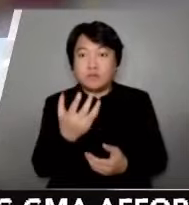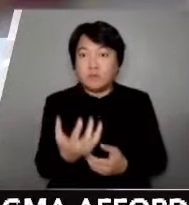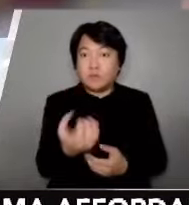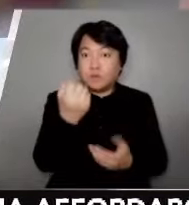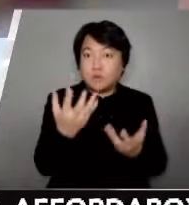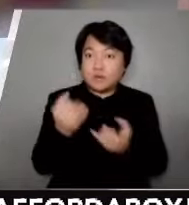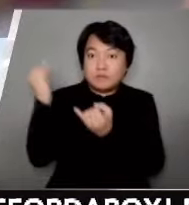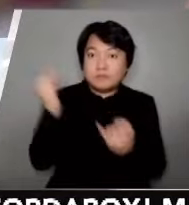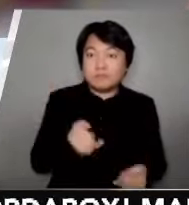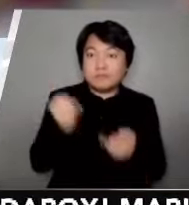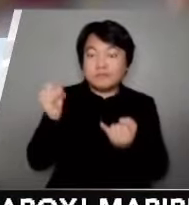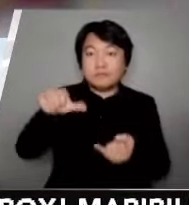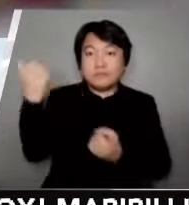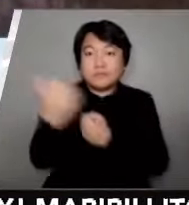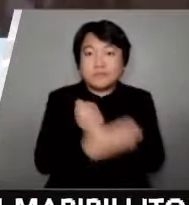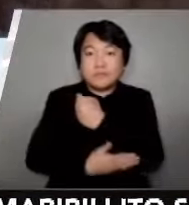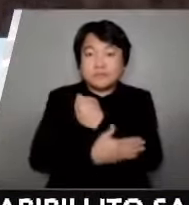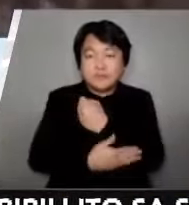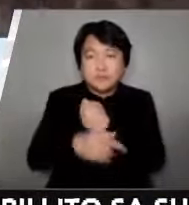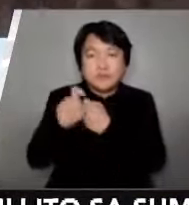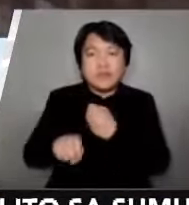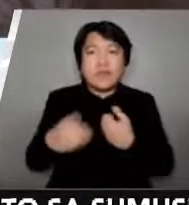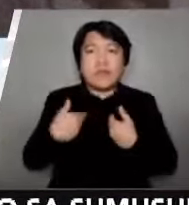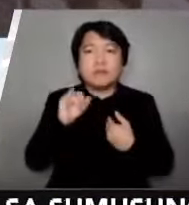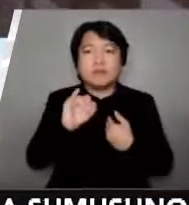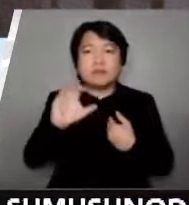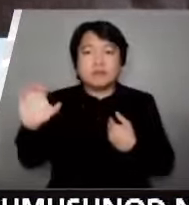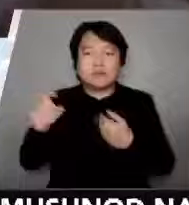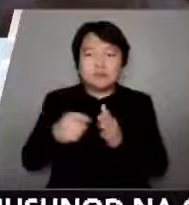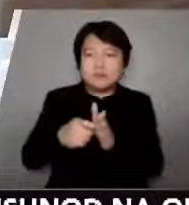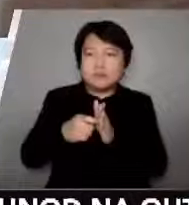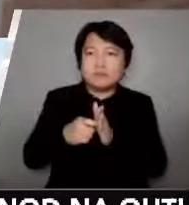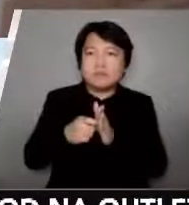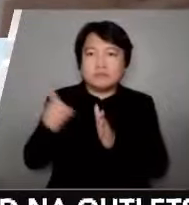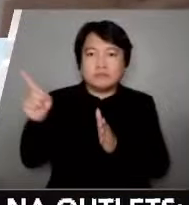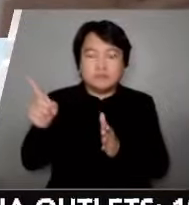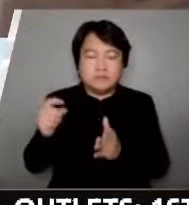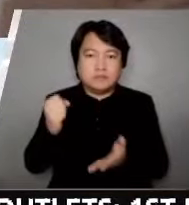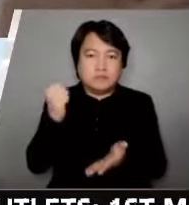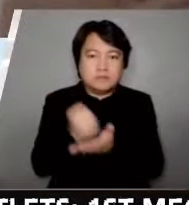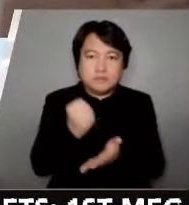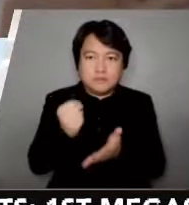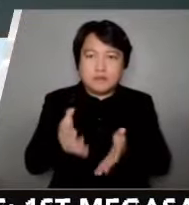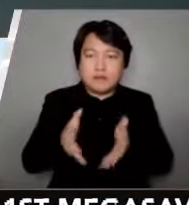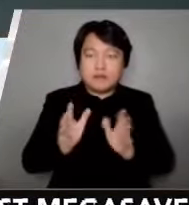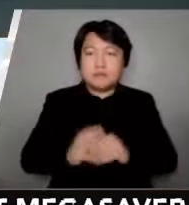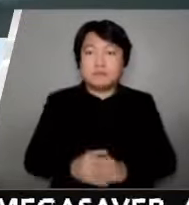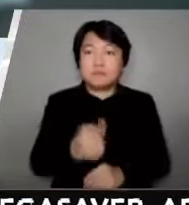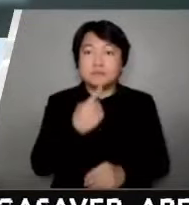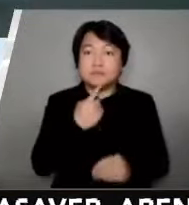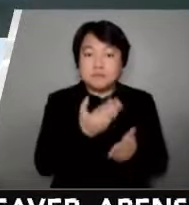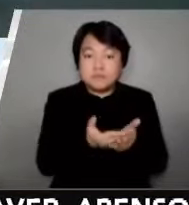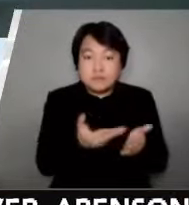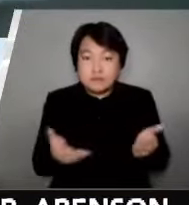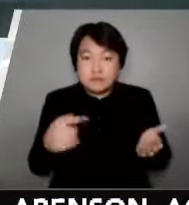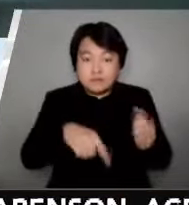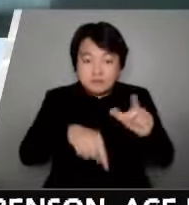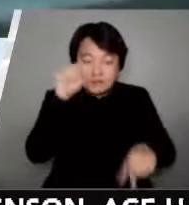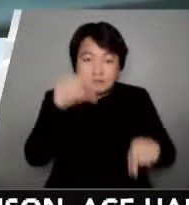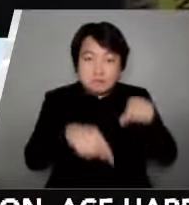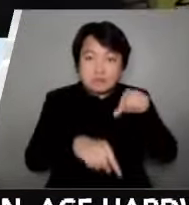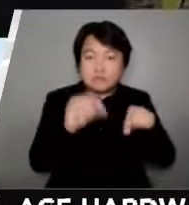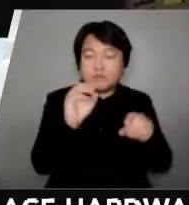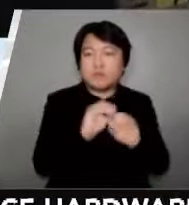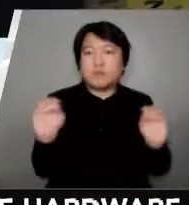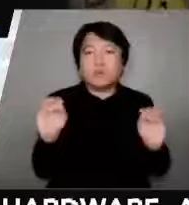yung import commodity clearance wala rin daw permit lisensya at safety Mark ang mga warehouse Hindi raw ligtas at dekalidad